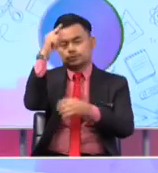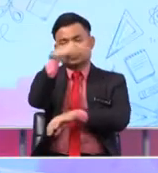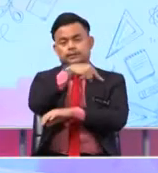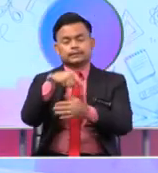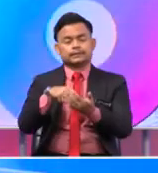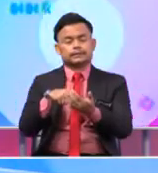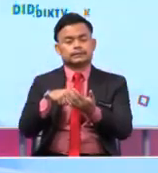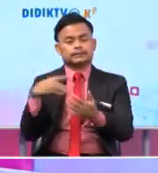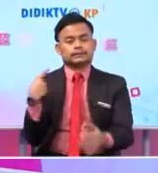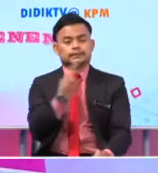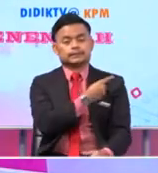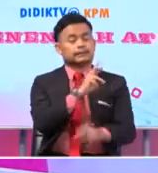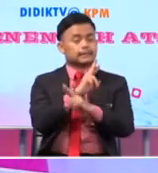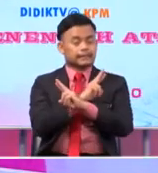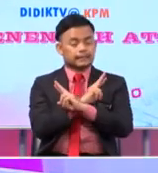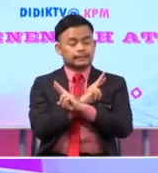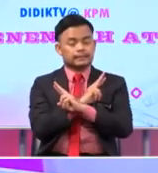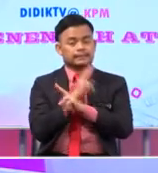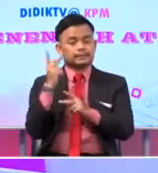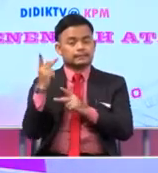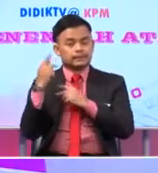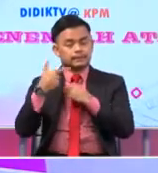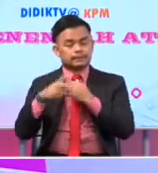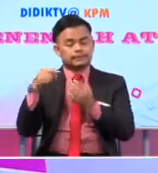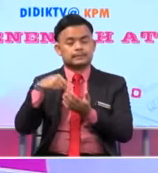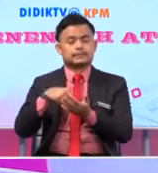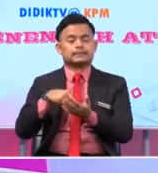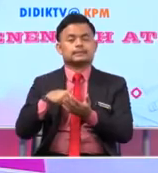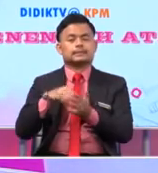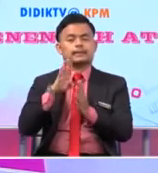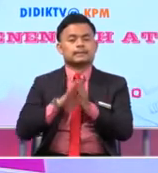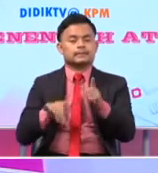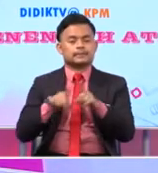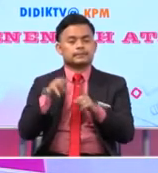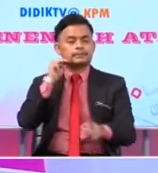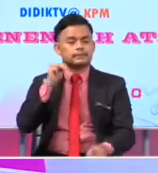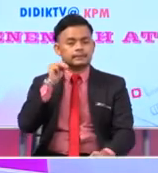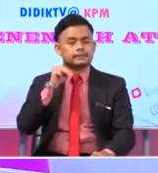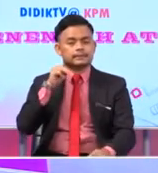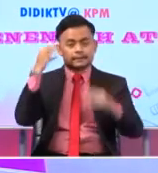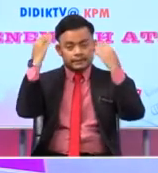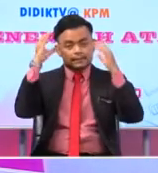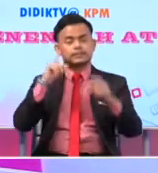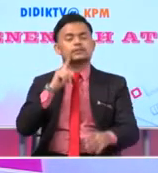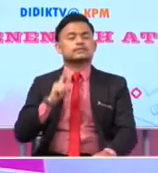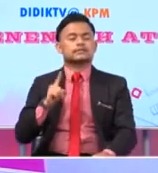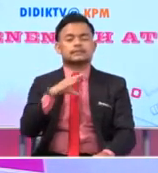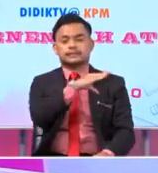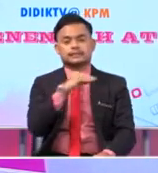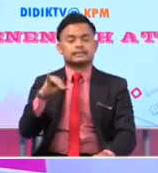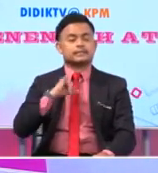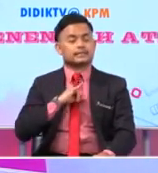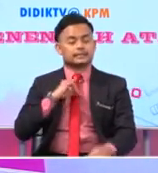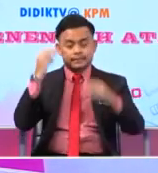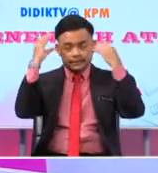tapi kita yang pencipta seketika ke kembali seperti ini masih lagi bersama dengan Mira ada juga cek gunung Senada juga Syaiful Amri hanya